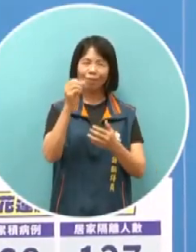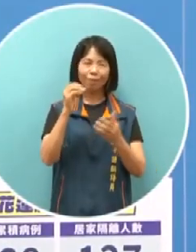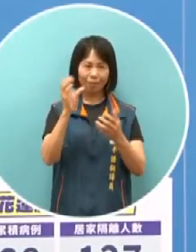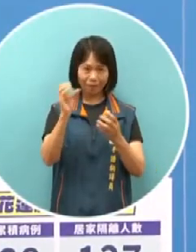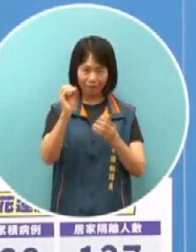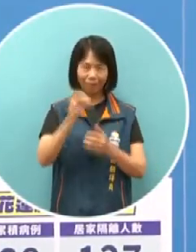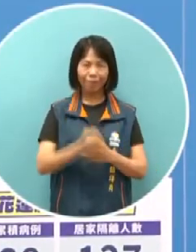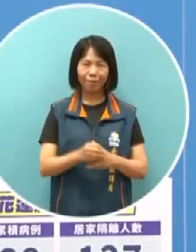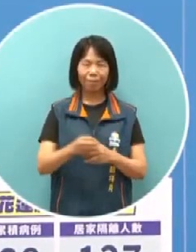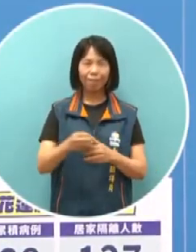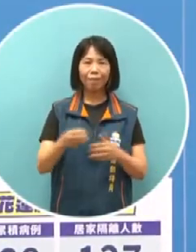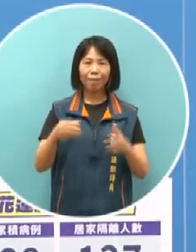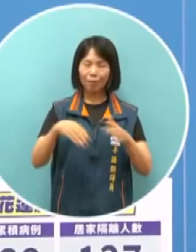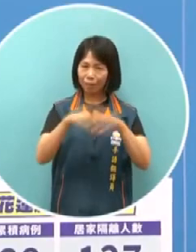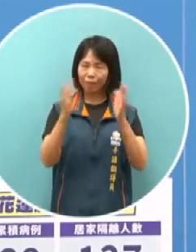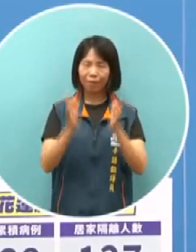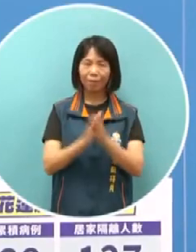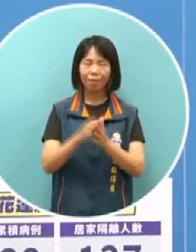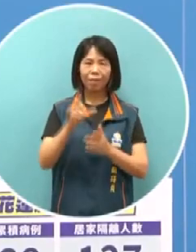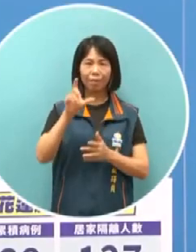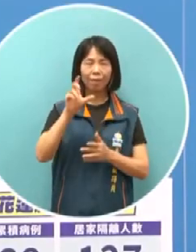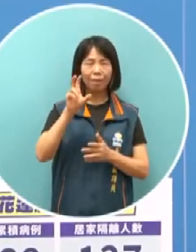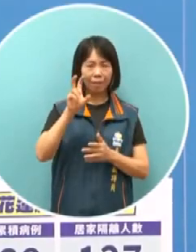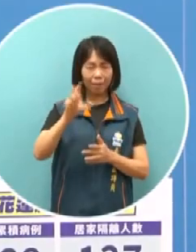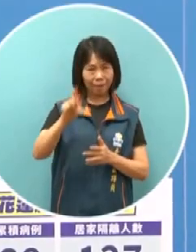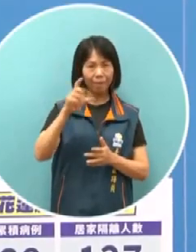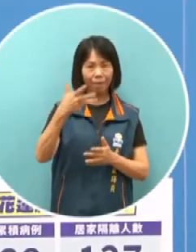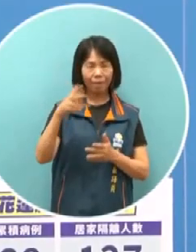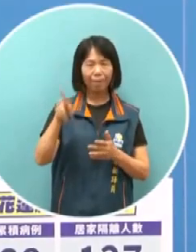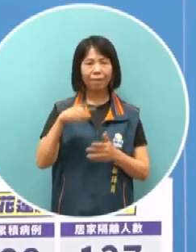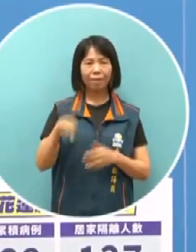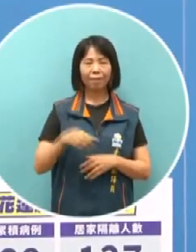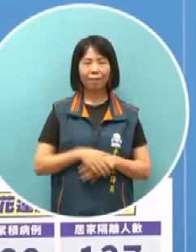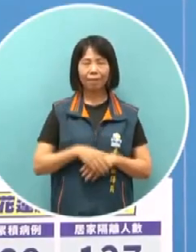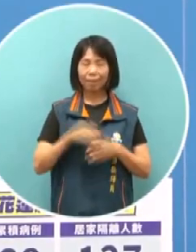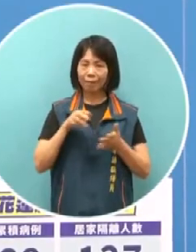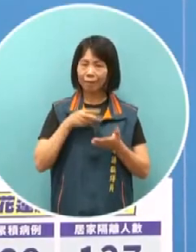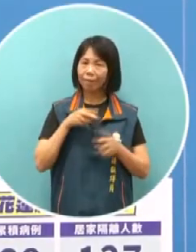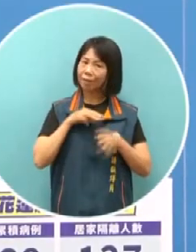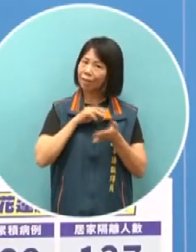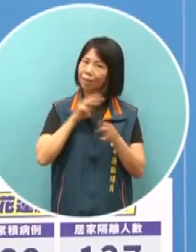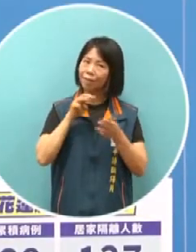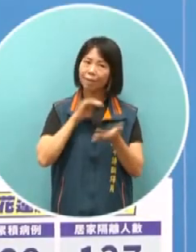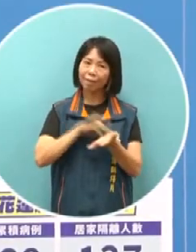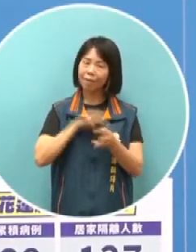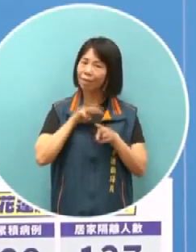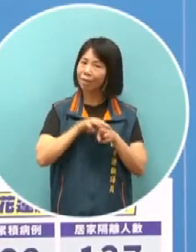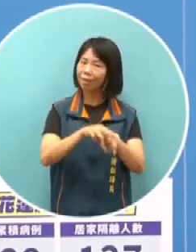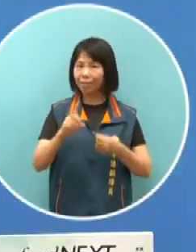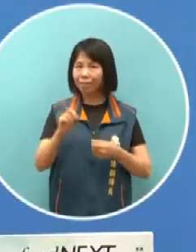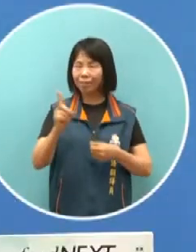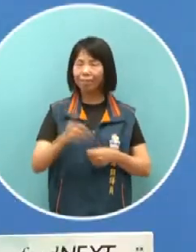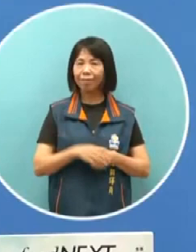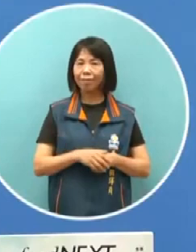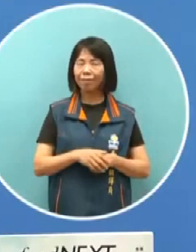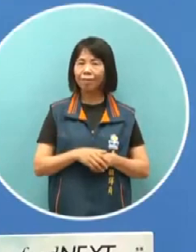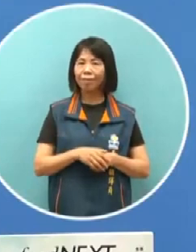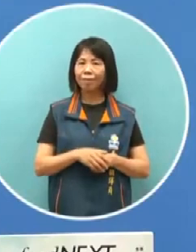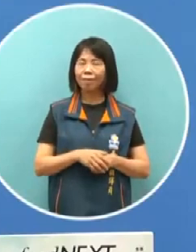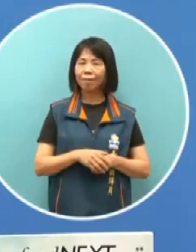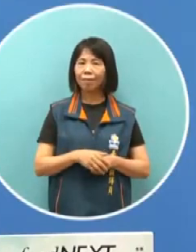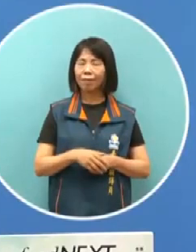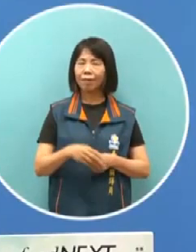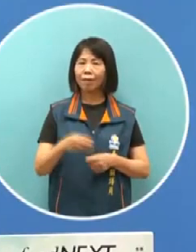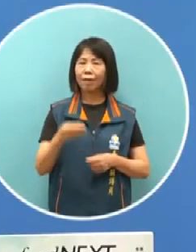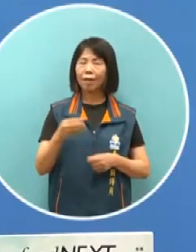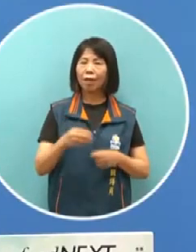报告佳音，花莲在实力杂志二十二县市当中食欲力大调查中荣获全国第一。 食欲啊，